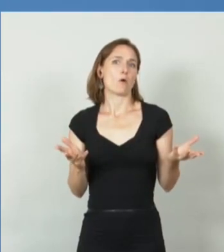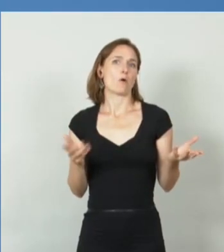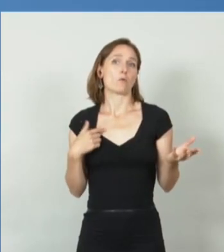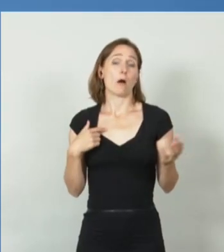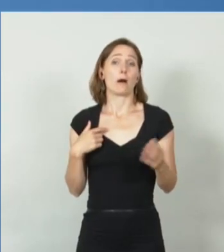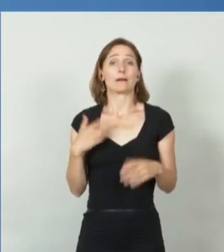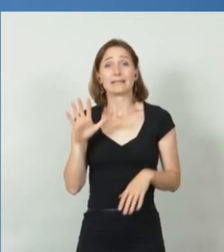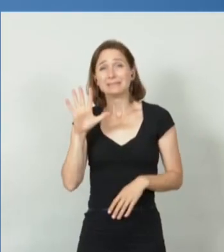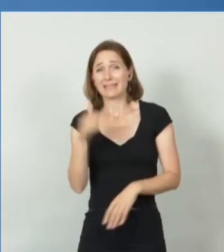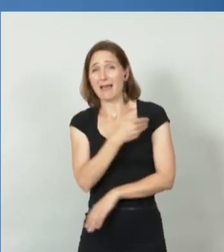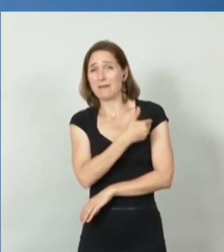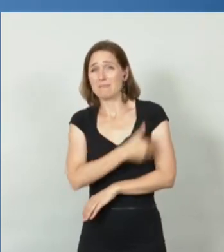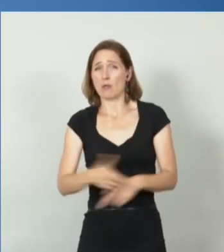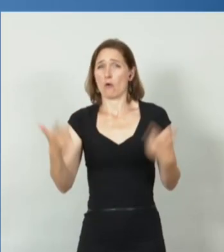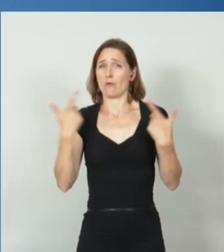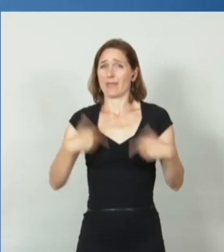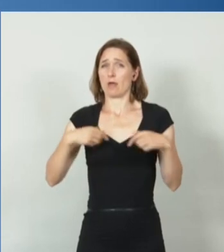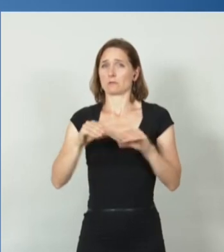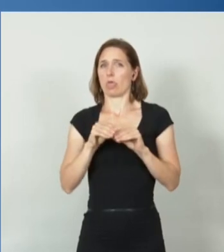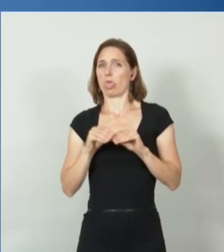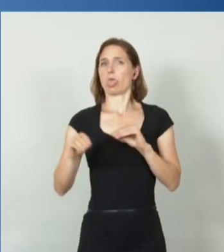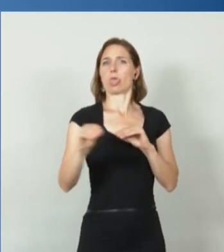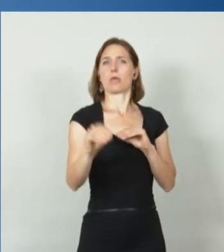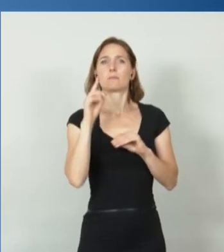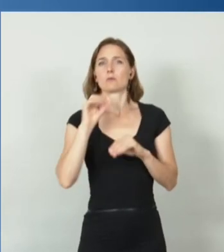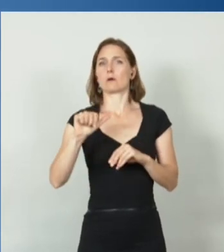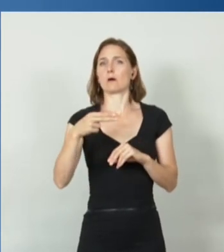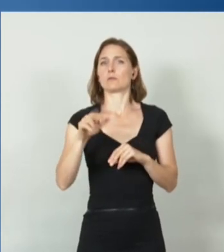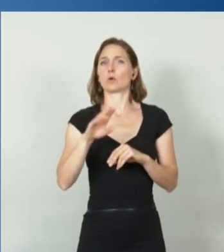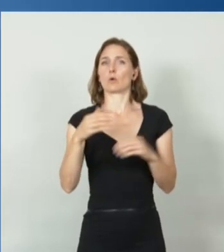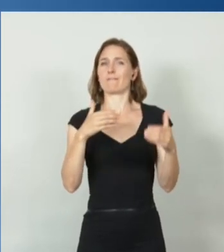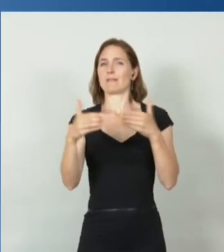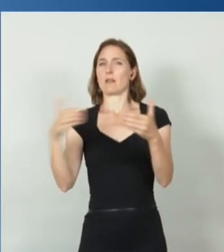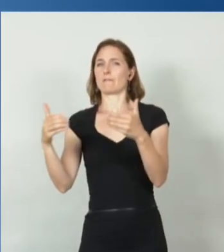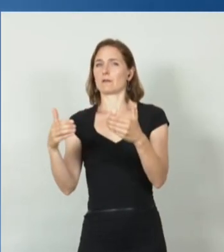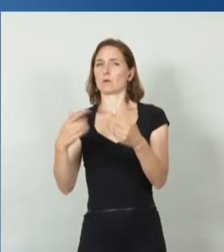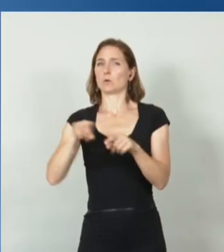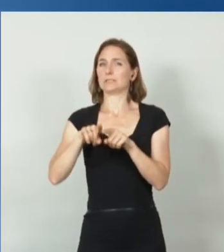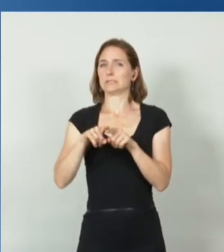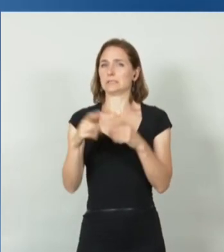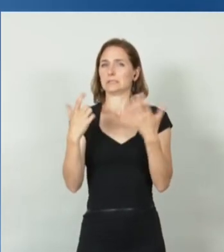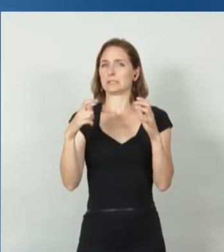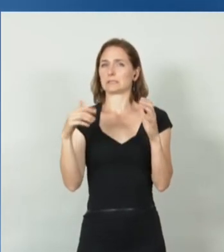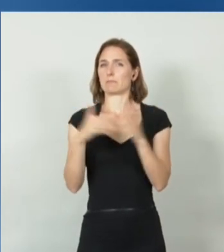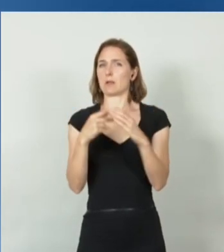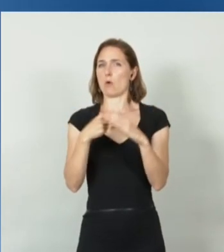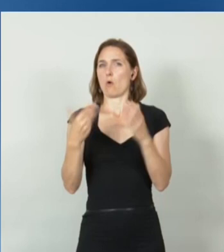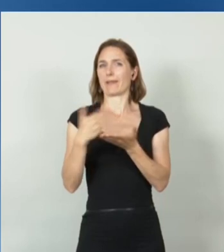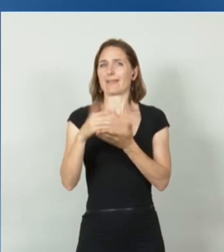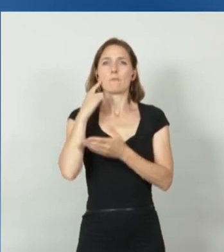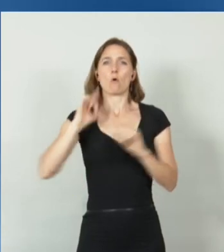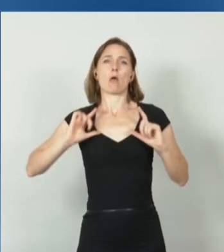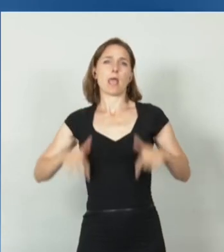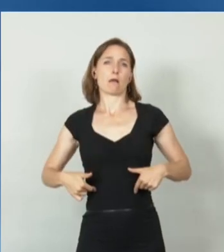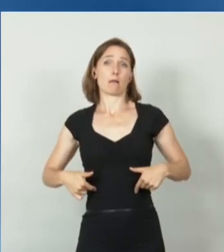d'euros de dépenses pour l'enrue Villeneuve et de près de 700 000 euros de crédit pour les écoles pour les écoles ces dépenses reviendront